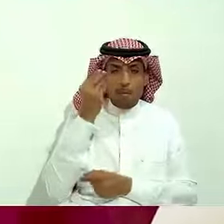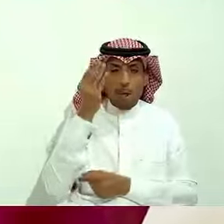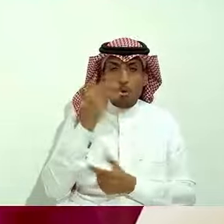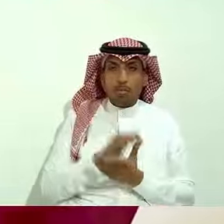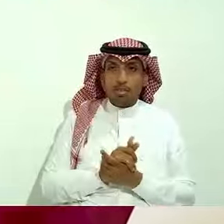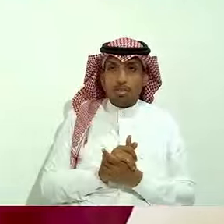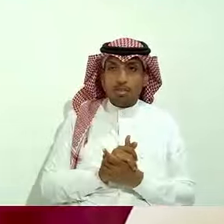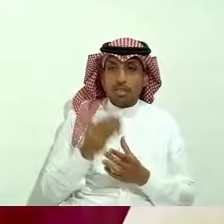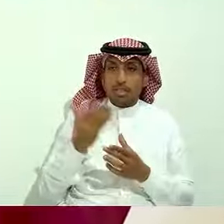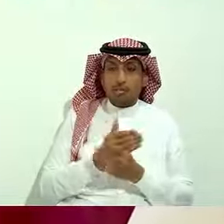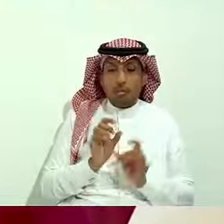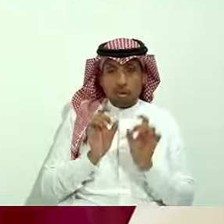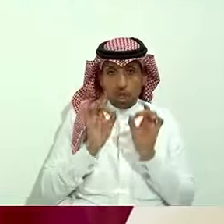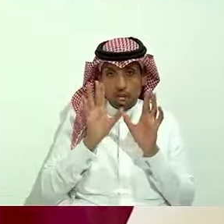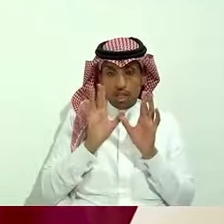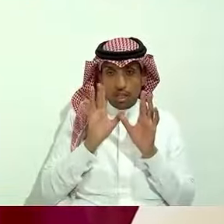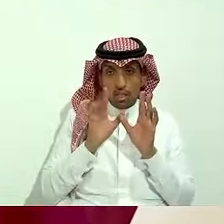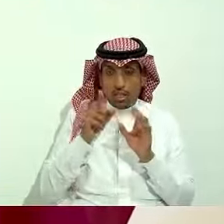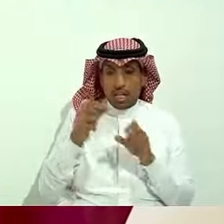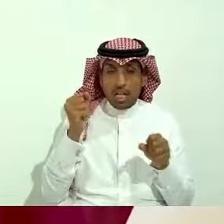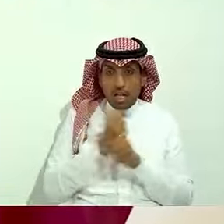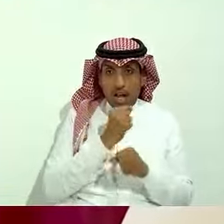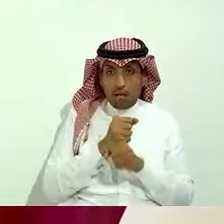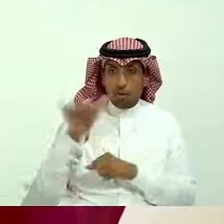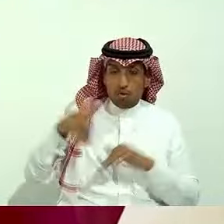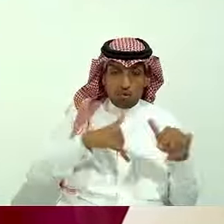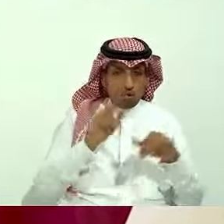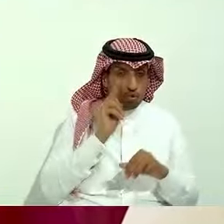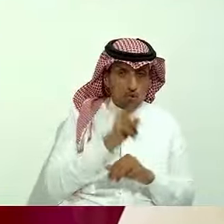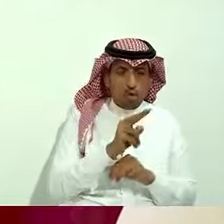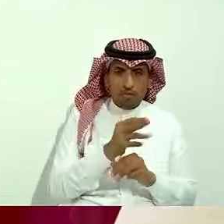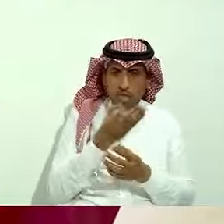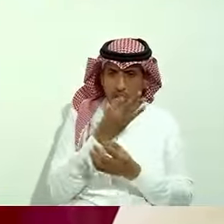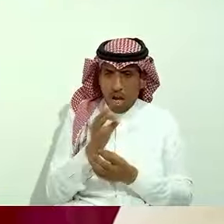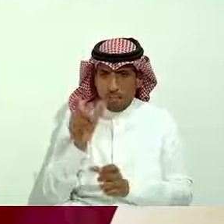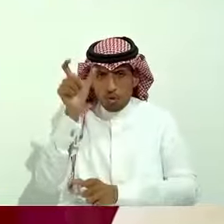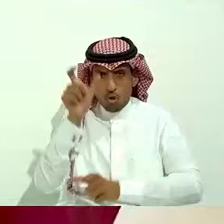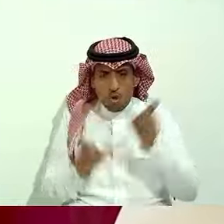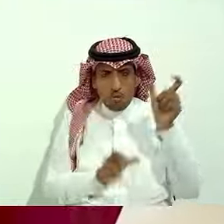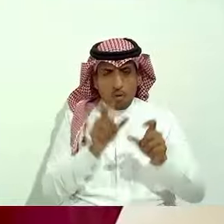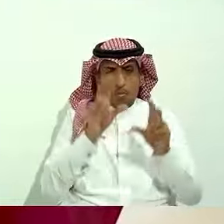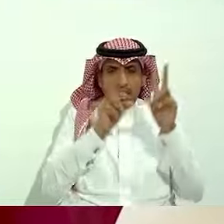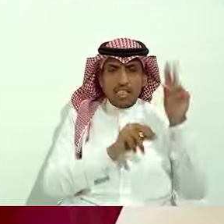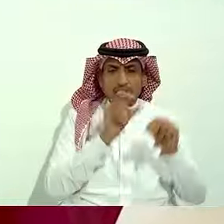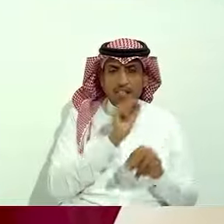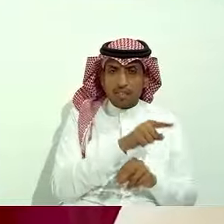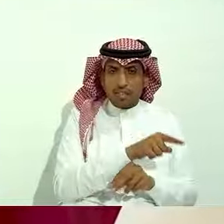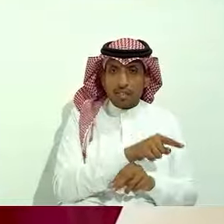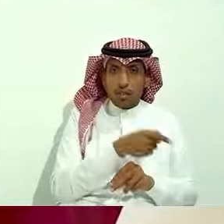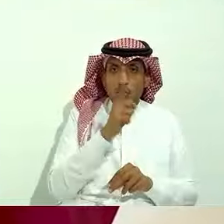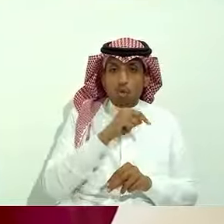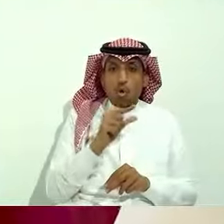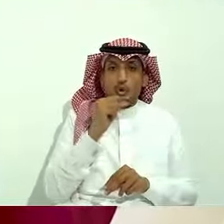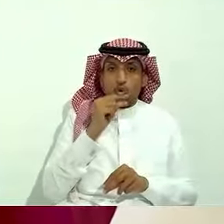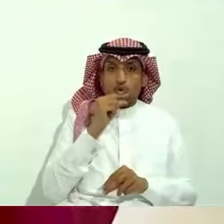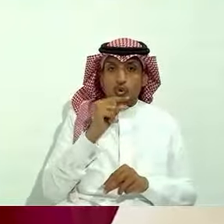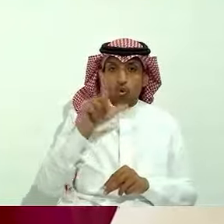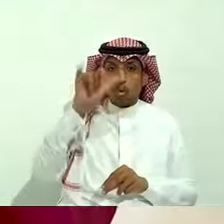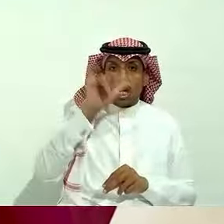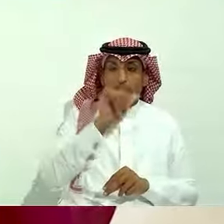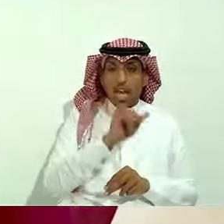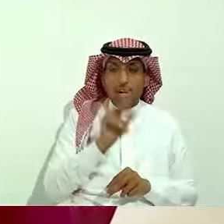لان ان شاء الله زي ما قلت المره الثالثه بتشوفون القطع كل تفصيل له قصه. والدكتوره ليلى كمان تقول لكم يمكن التاريخ،